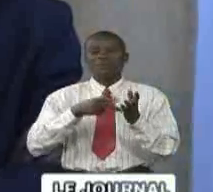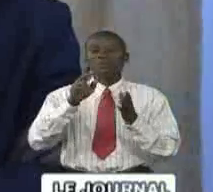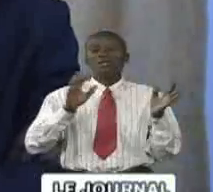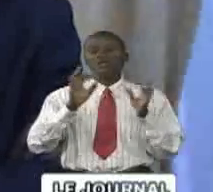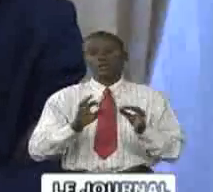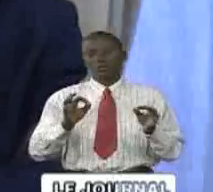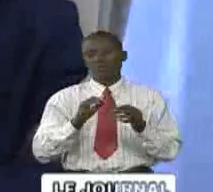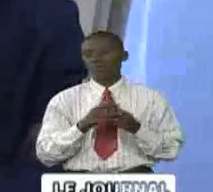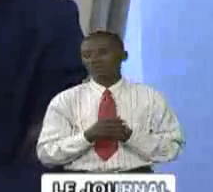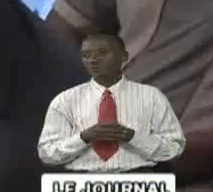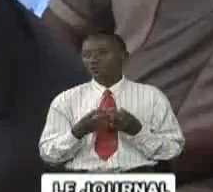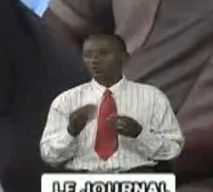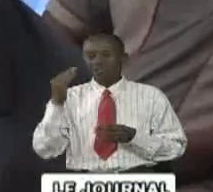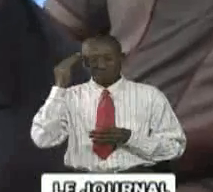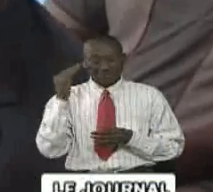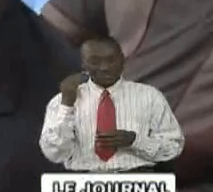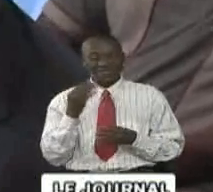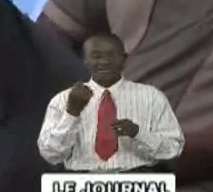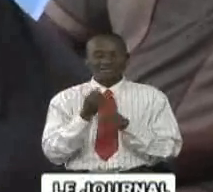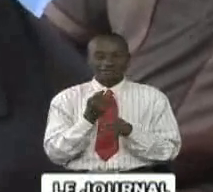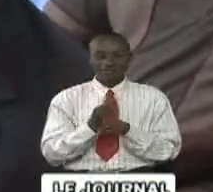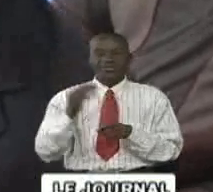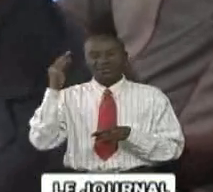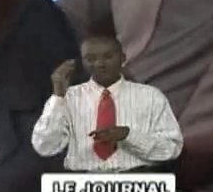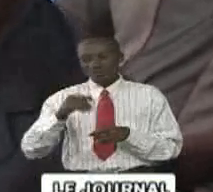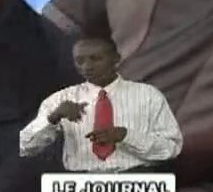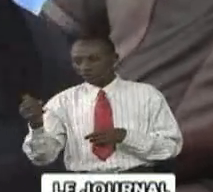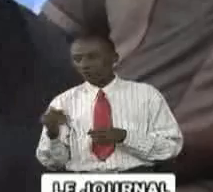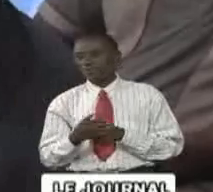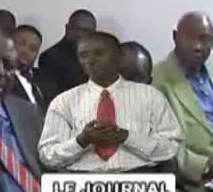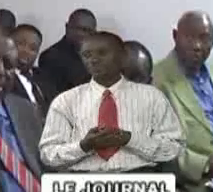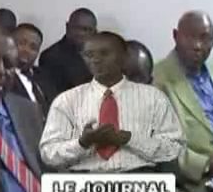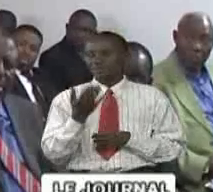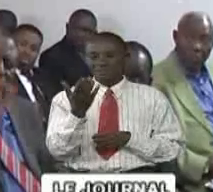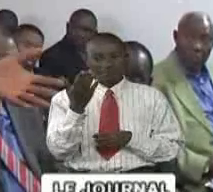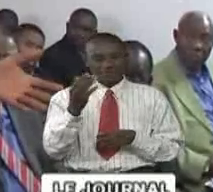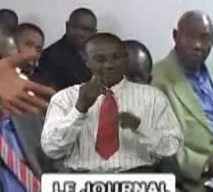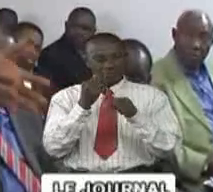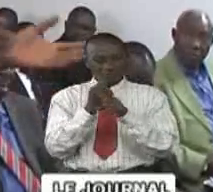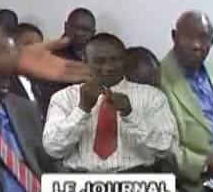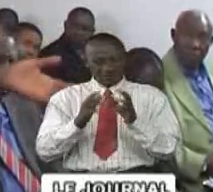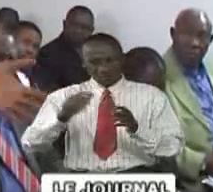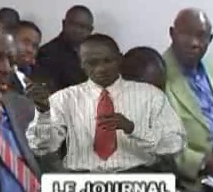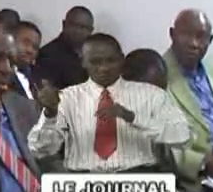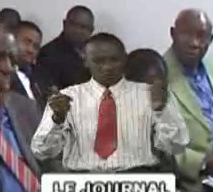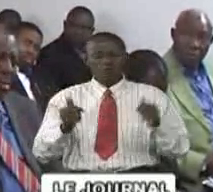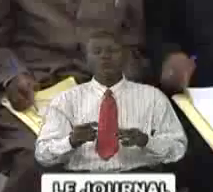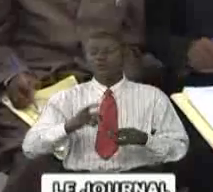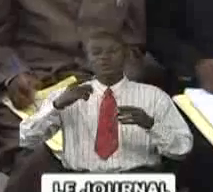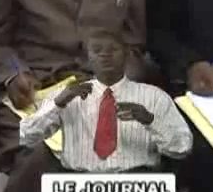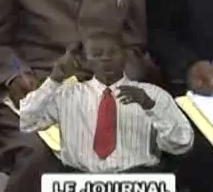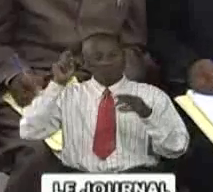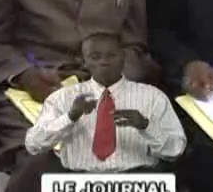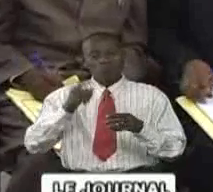Transports et leurs collègues de l'Emploi ont demandé aux syndicats de demander à leurs compères de lever la grève en attendant les résultats d'enquête de